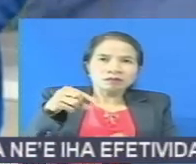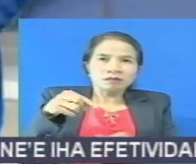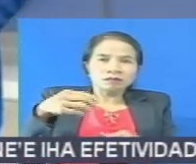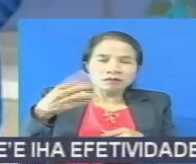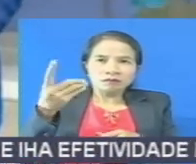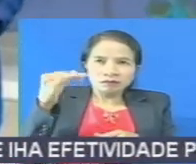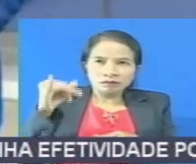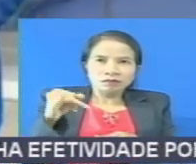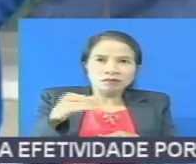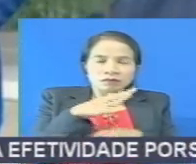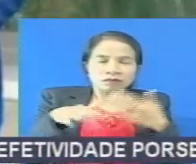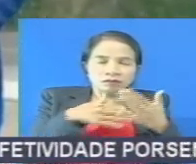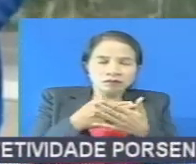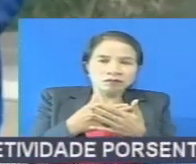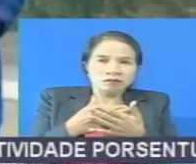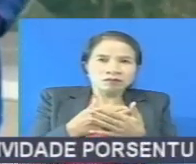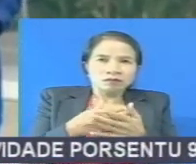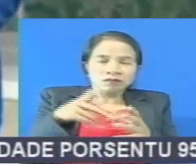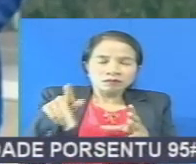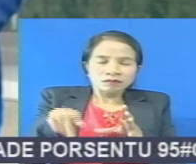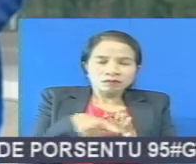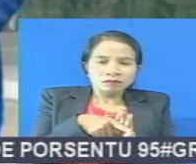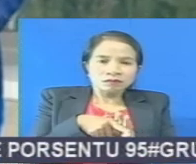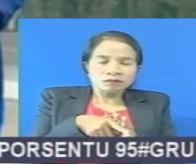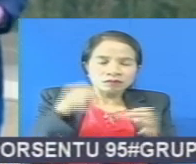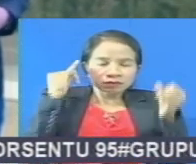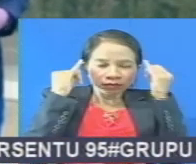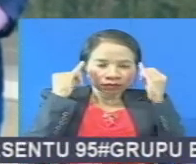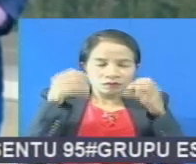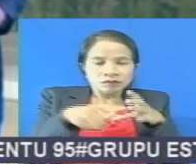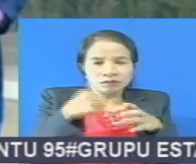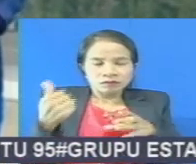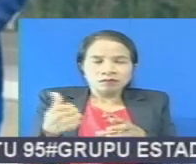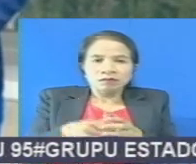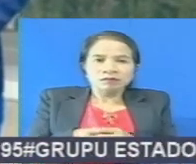Dili. Nomas maluk telespetra oleh sirena, akun vira fala ita bot sirena batene fala informasaun sirena seluk tuirmain.